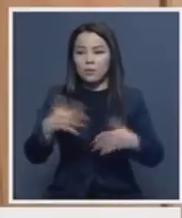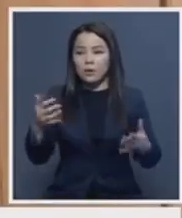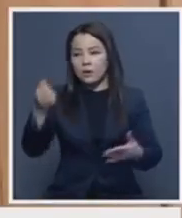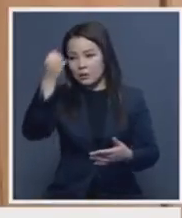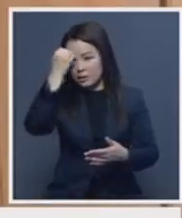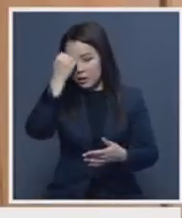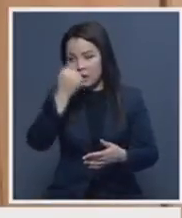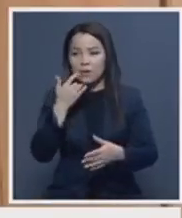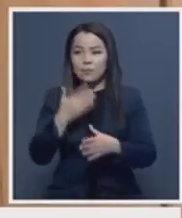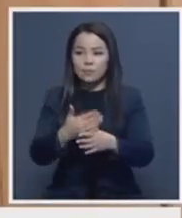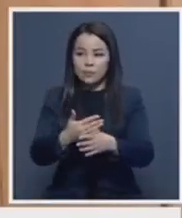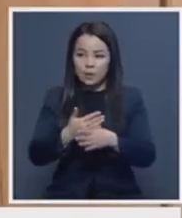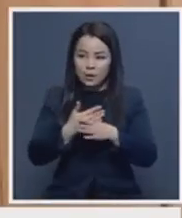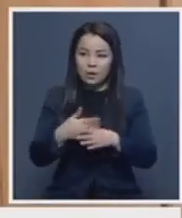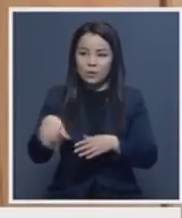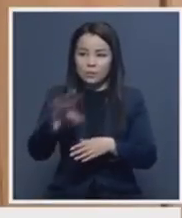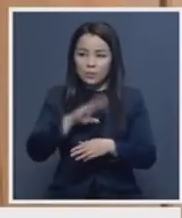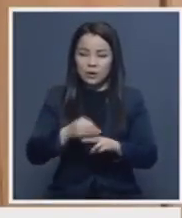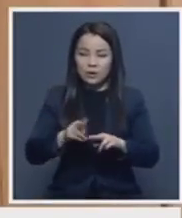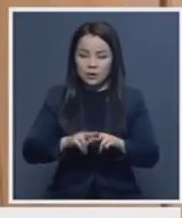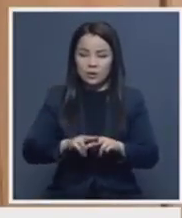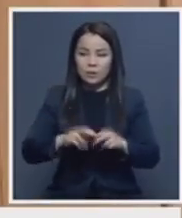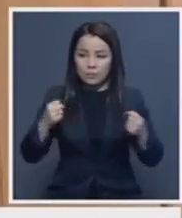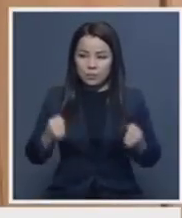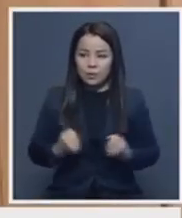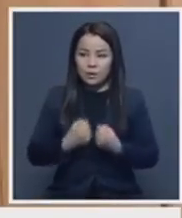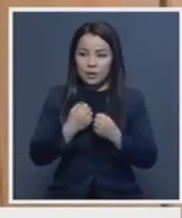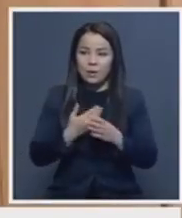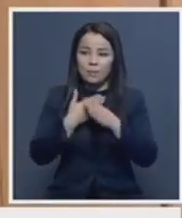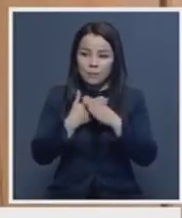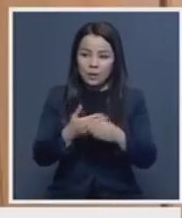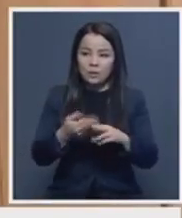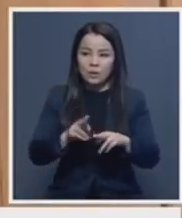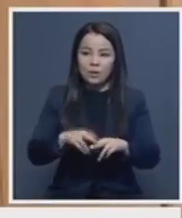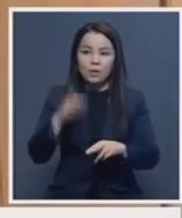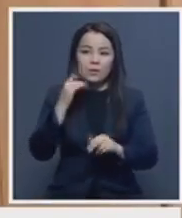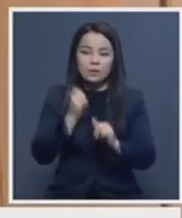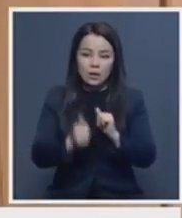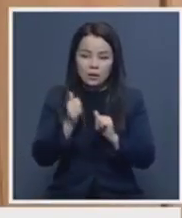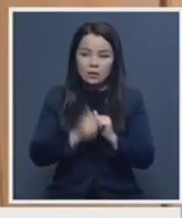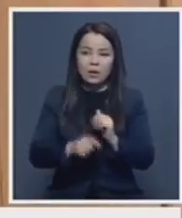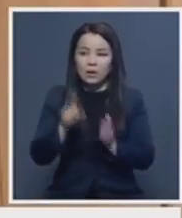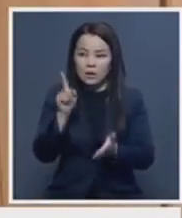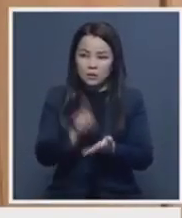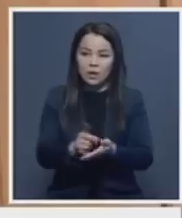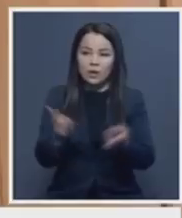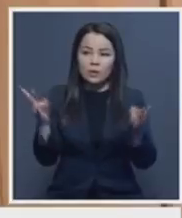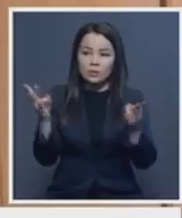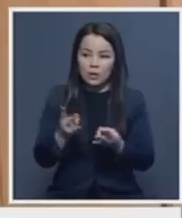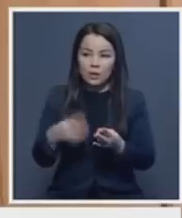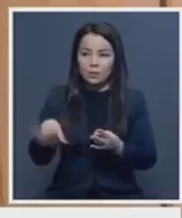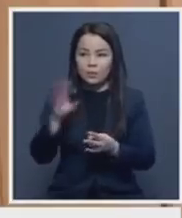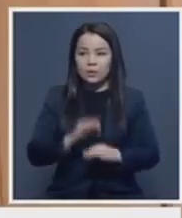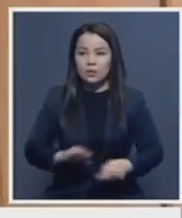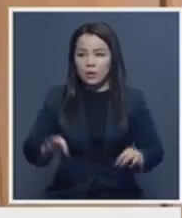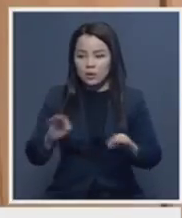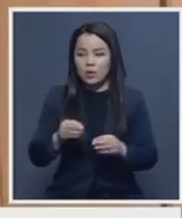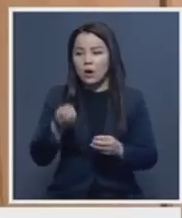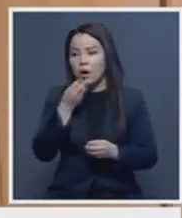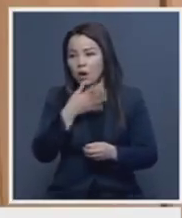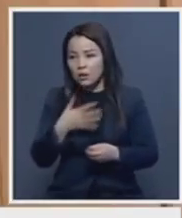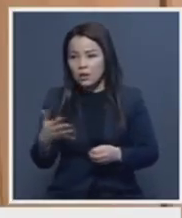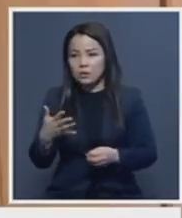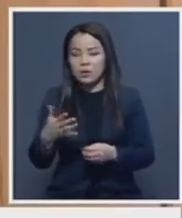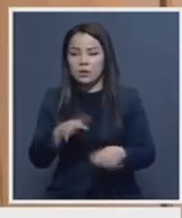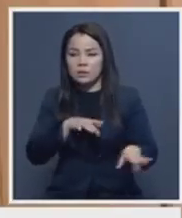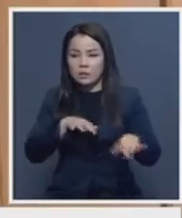құрылыстар, құрылысшыларға әріптестеріме осындай жыл сайын осындай бір көмек қолдан келетін болса көмектесіп тұрған ол ешқандай жақсы қасиет, жақсы